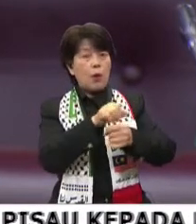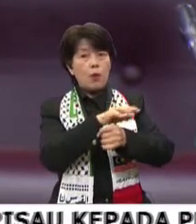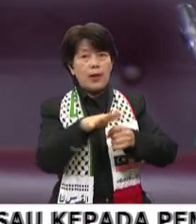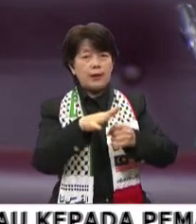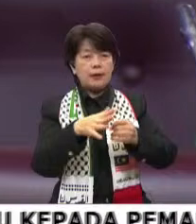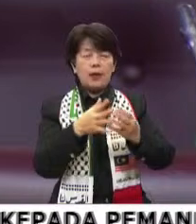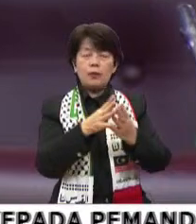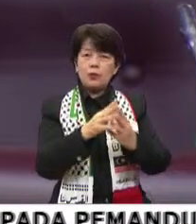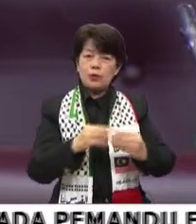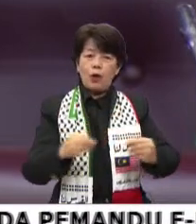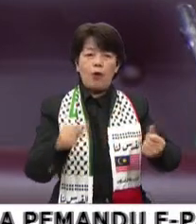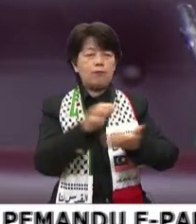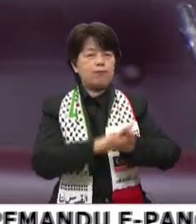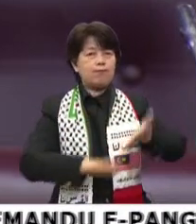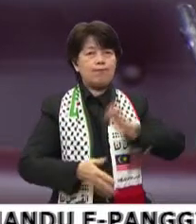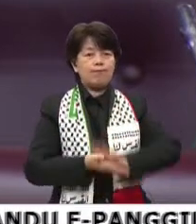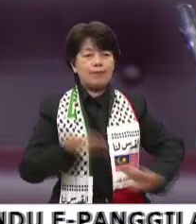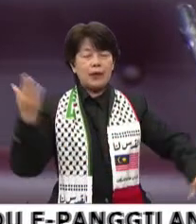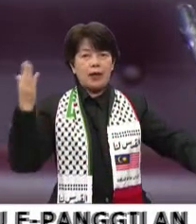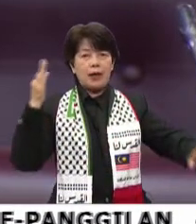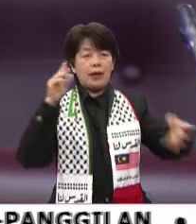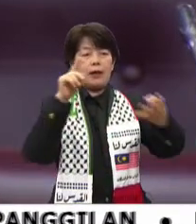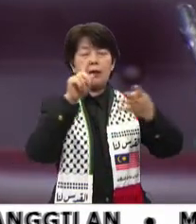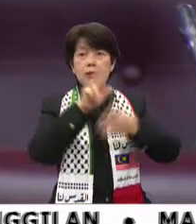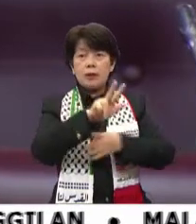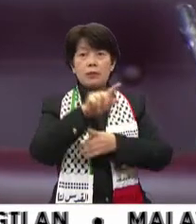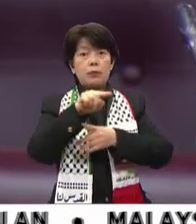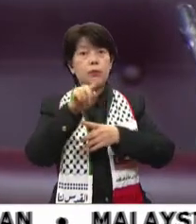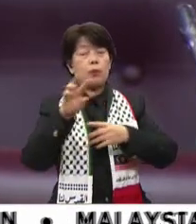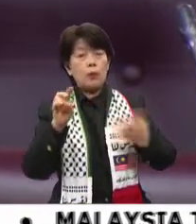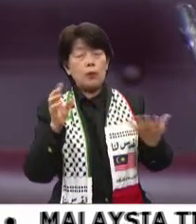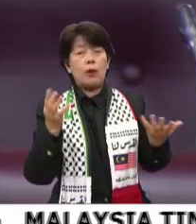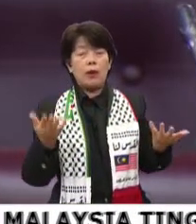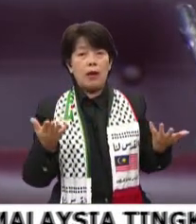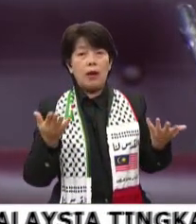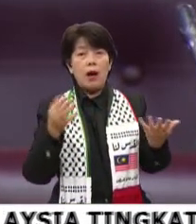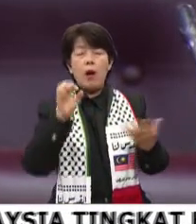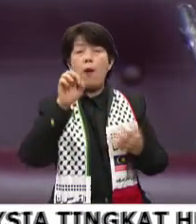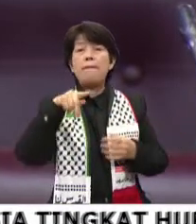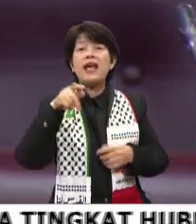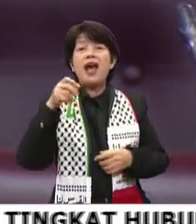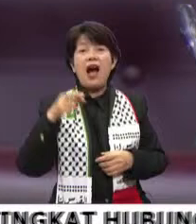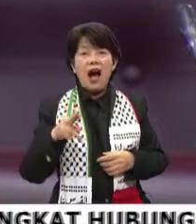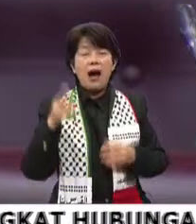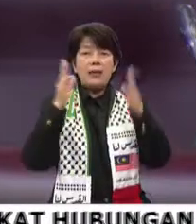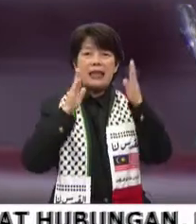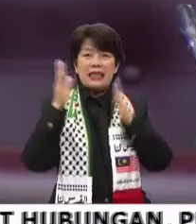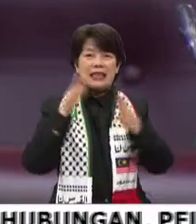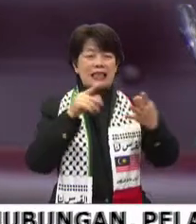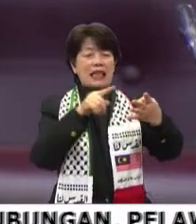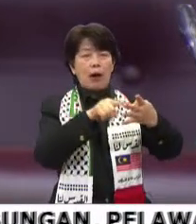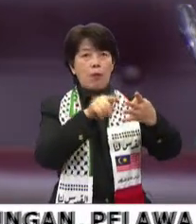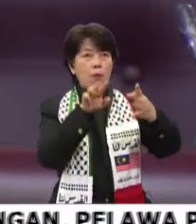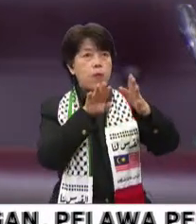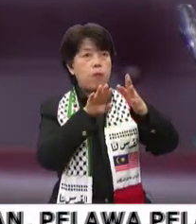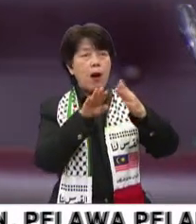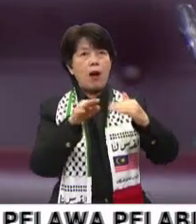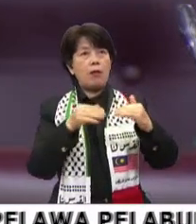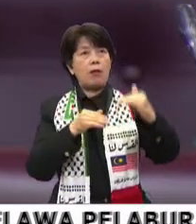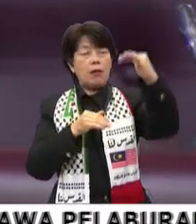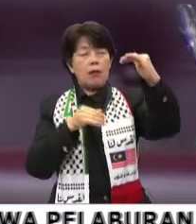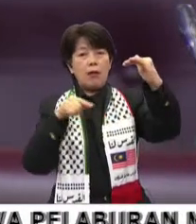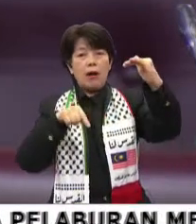kita naikkan pada 3.0 banyak waktu o Malaysia ni lebih tinggi daripada ffr Amerika Syarikat